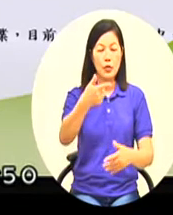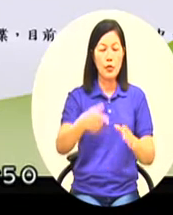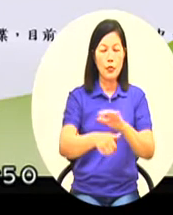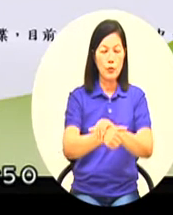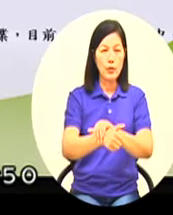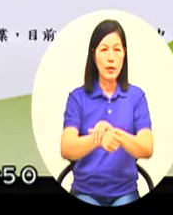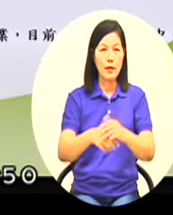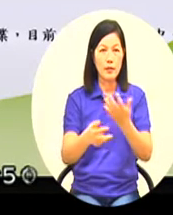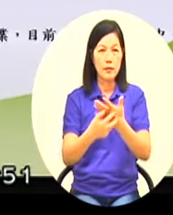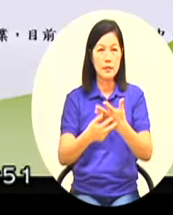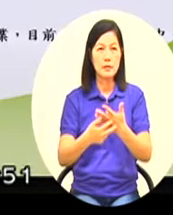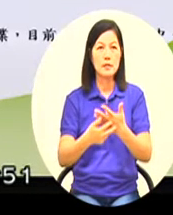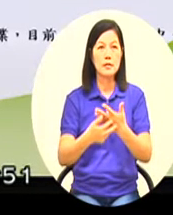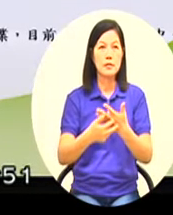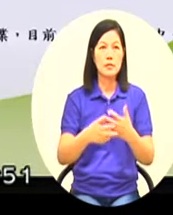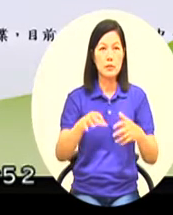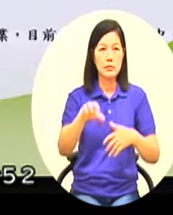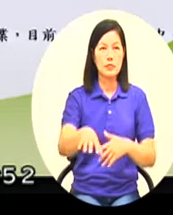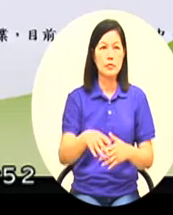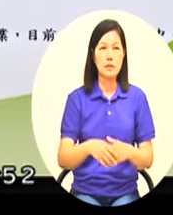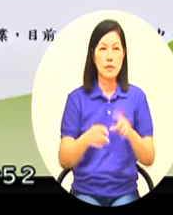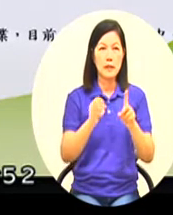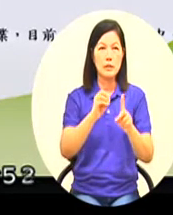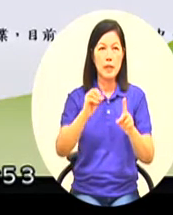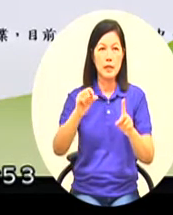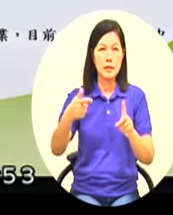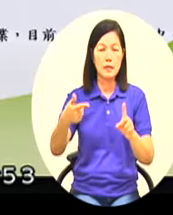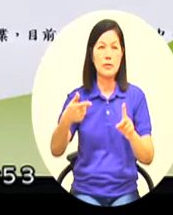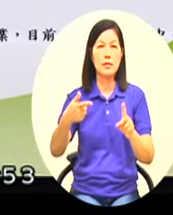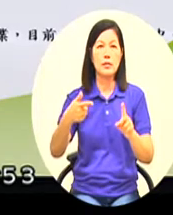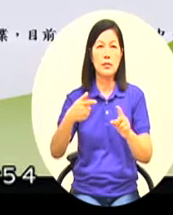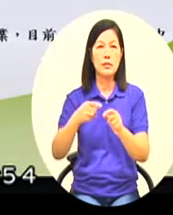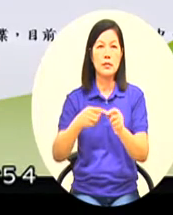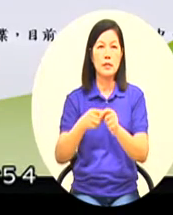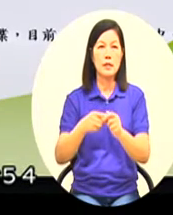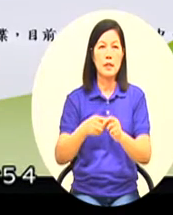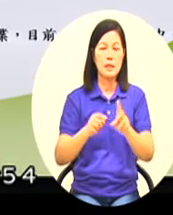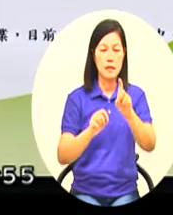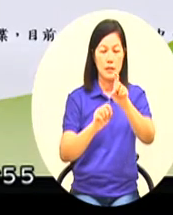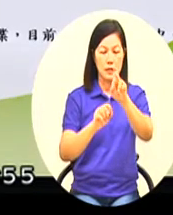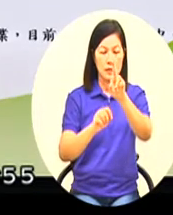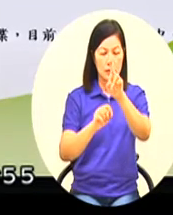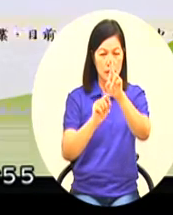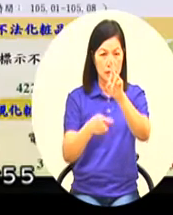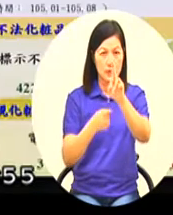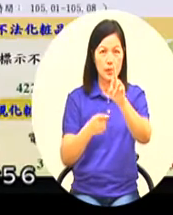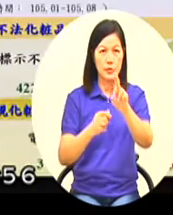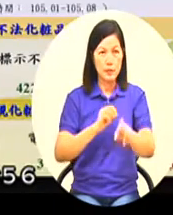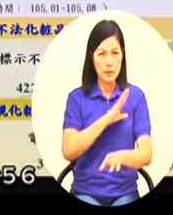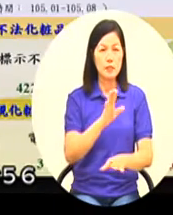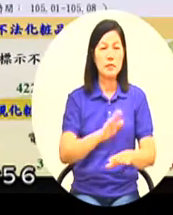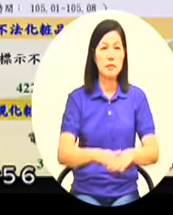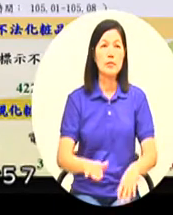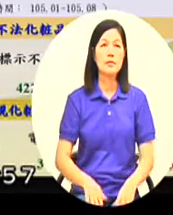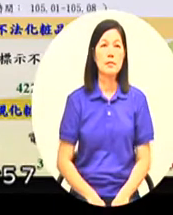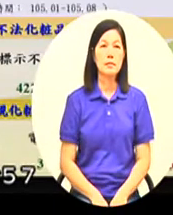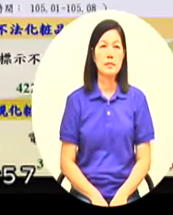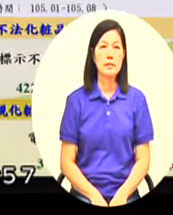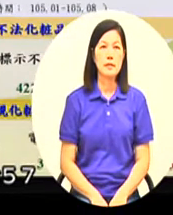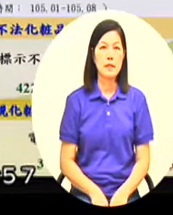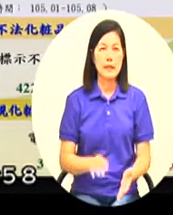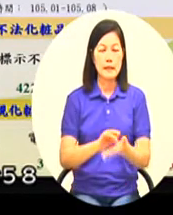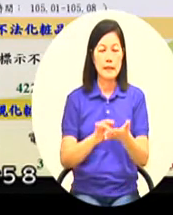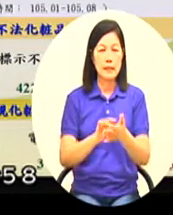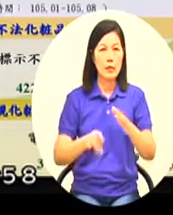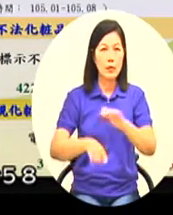是在106年的12月完成我们的一个建制。在药证管理部分，对于不法药物跟化